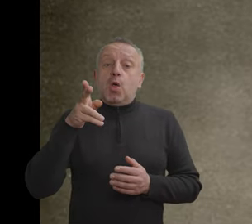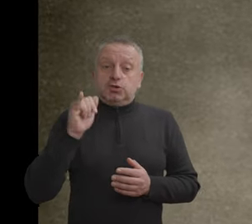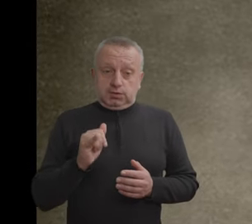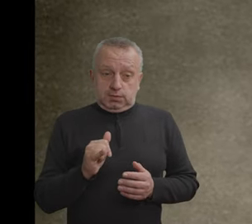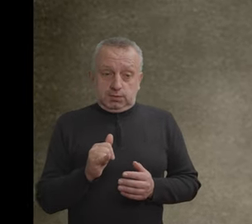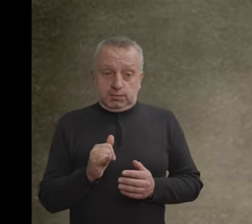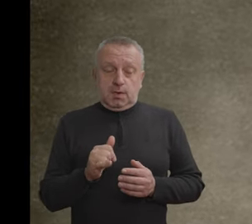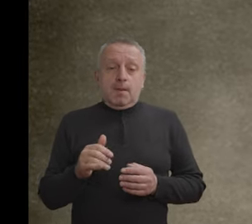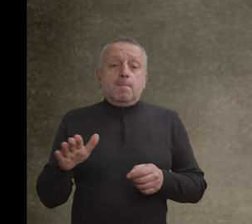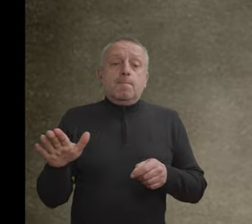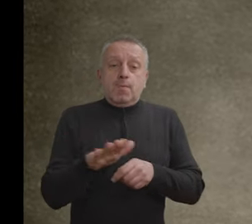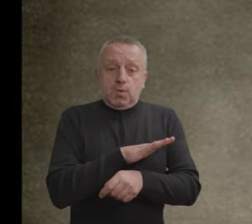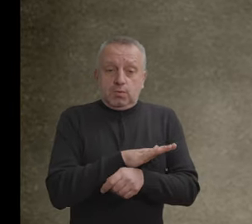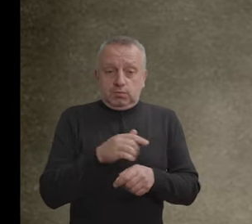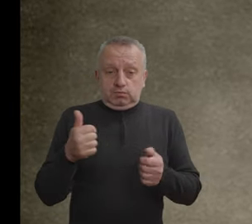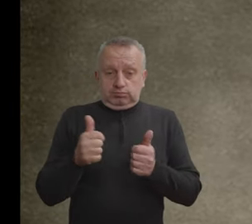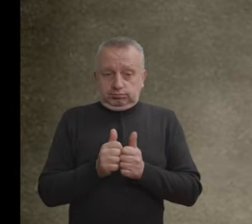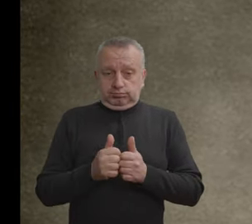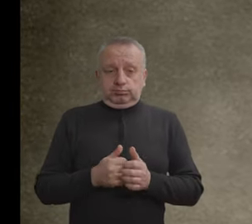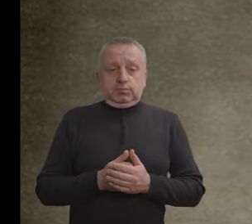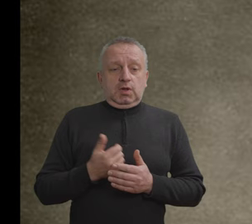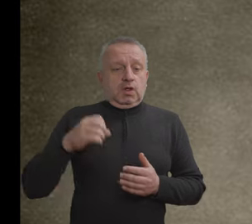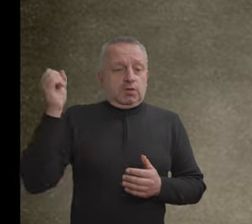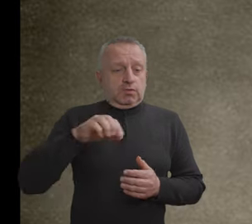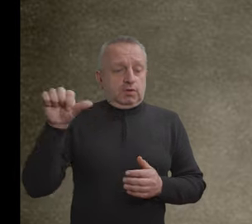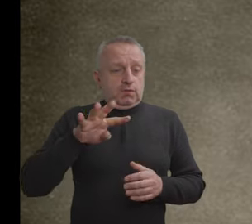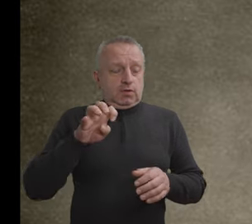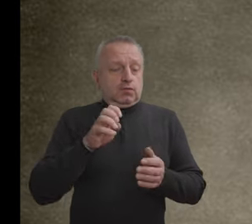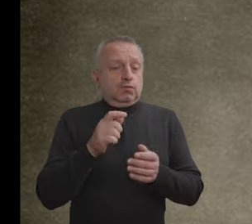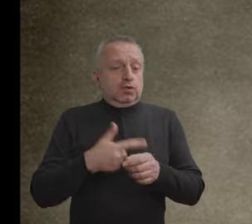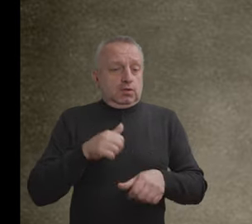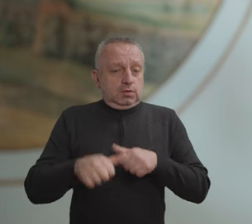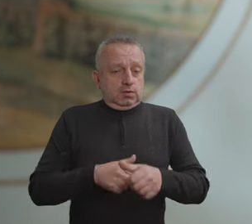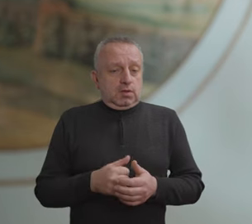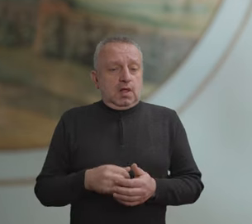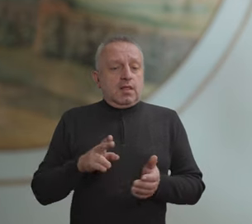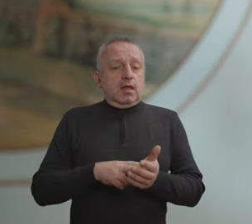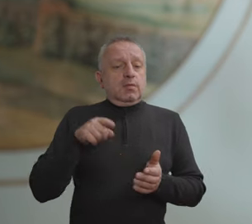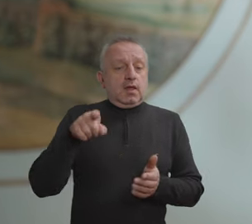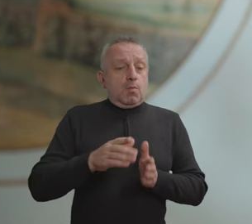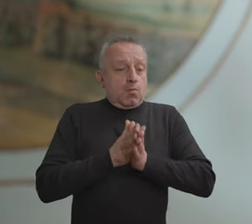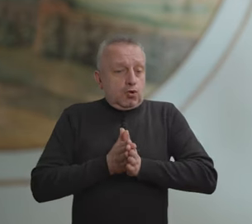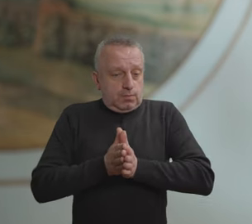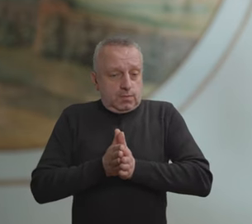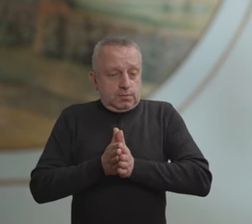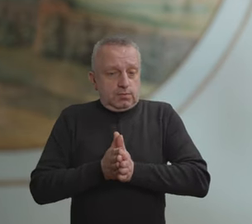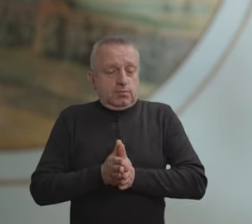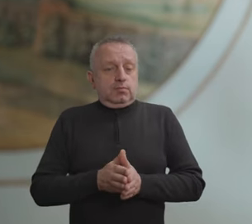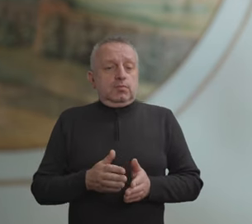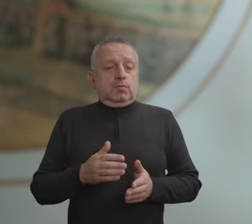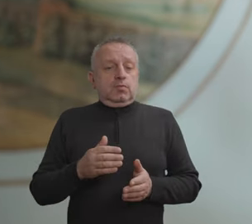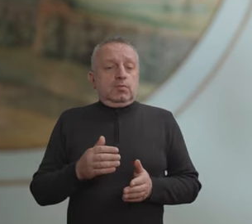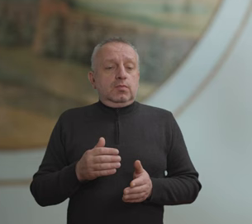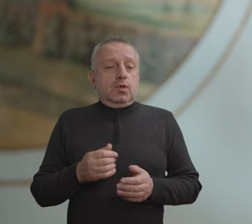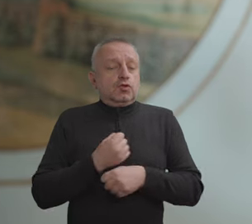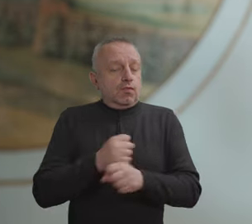Potocki, widząc, że sytuacja na froncie zaczęła się pogarszać w 1920 roku, na jego prośbę zwolniono